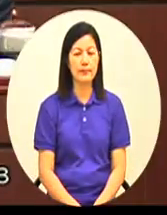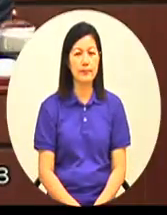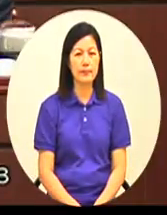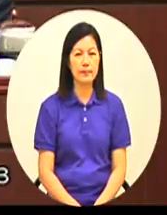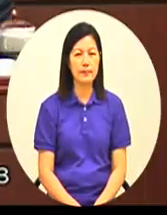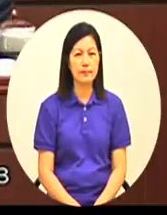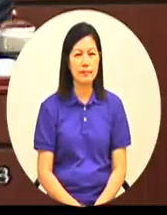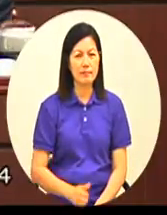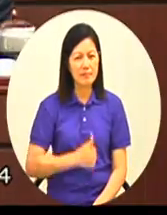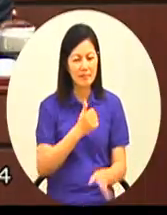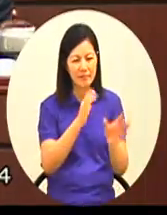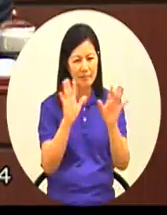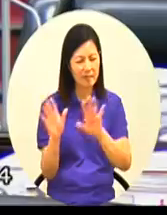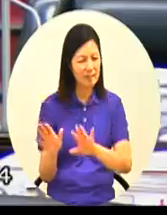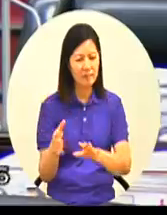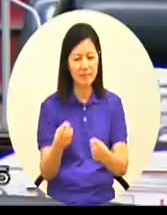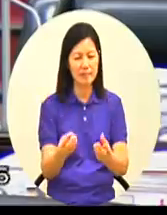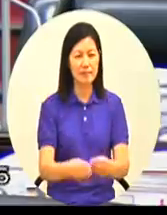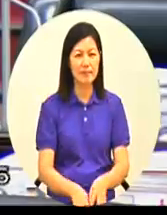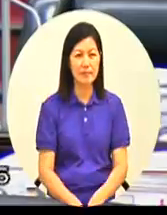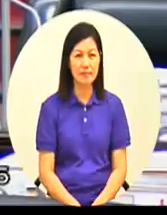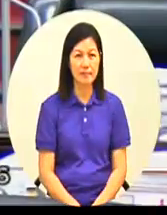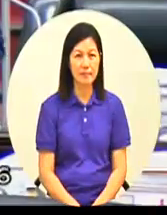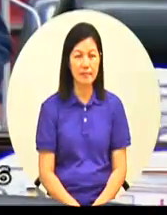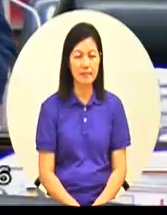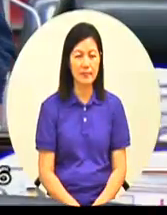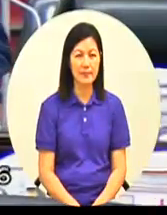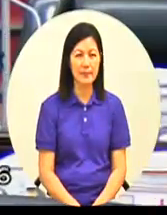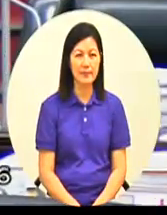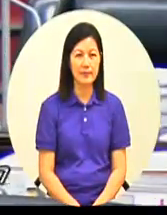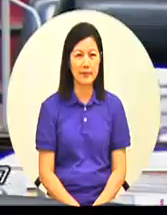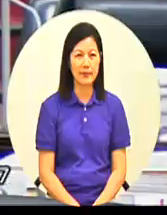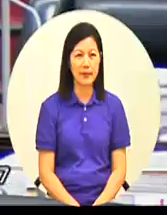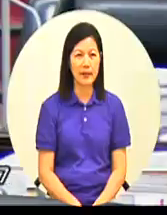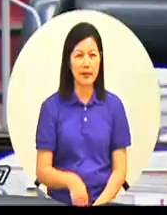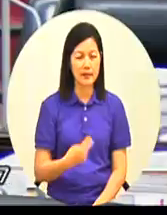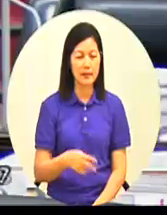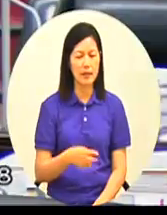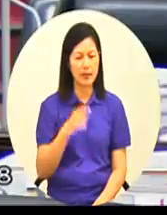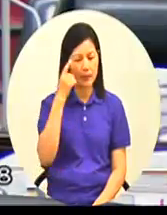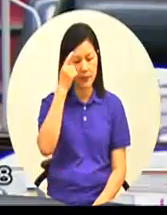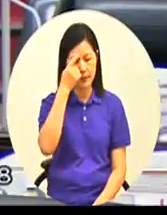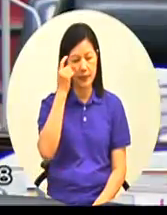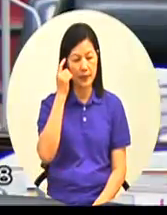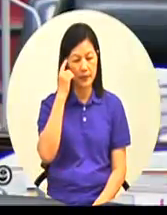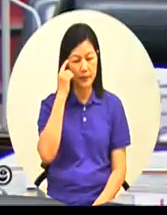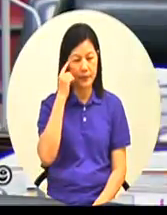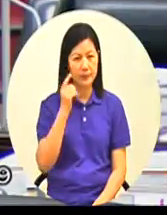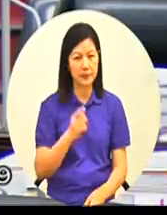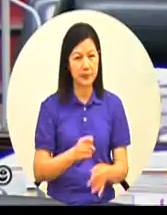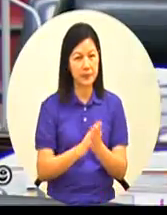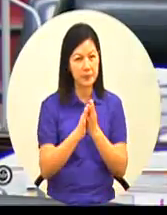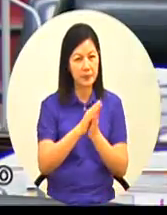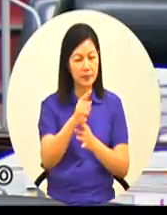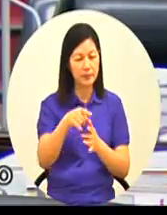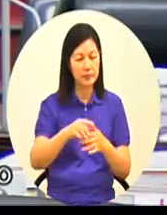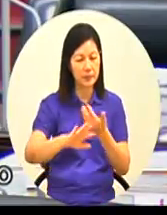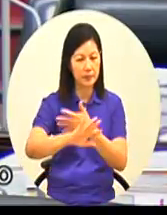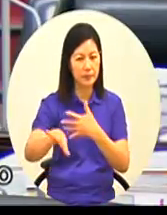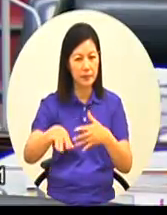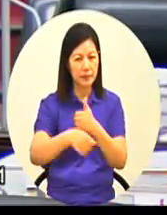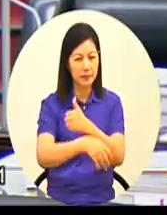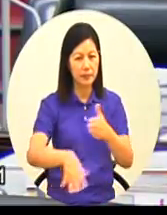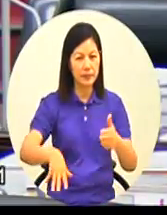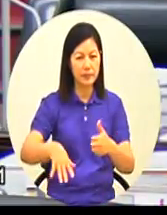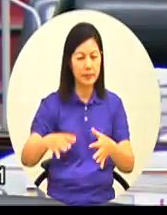体。好，那你请坐下。那我就要求几个你们可以去跟其他的局处来连结的，也就是说跟